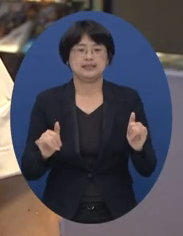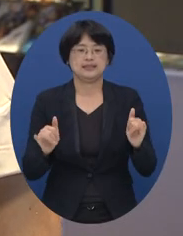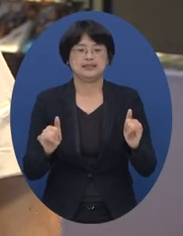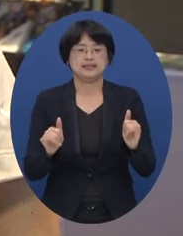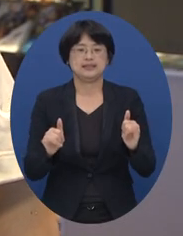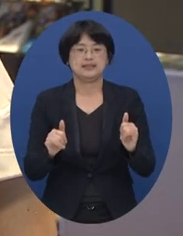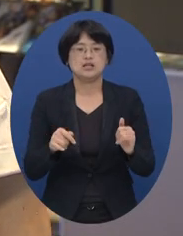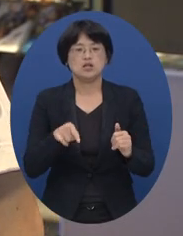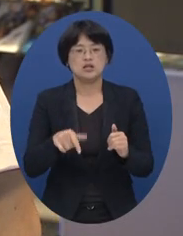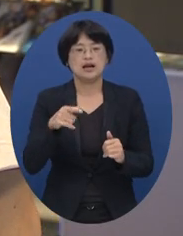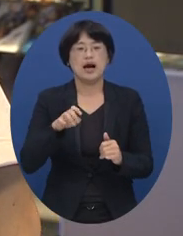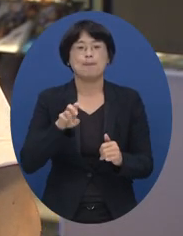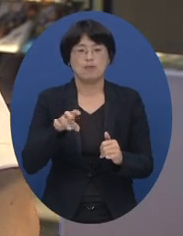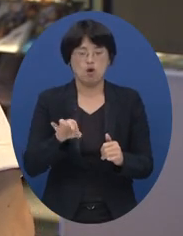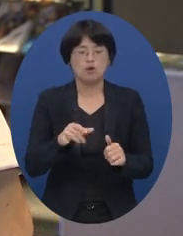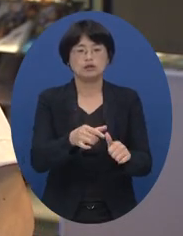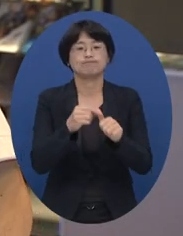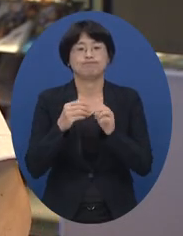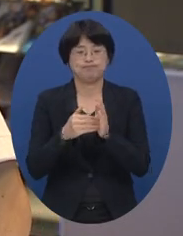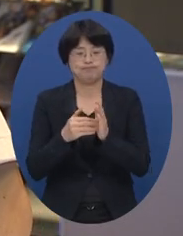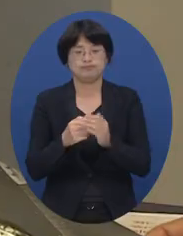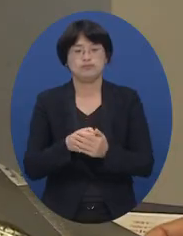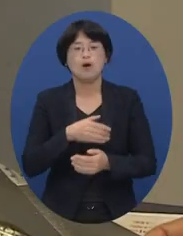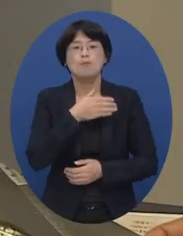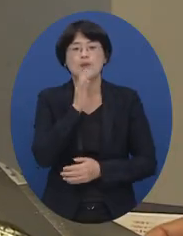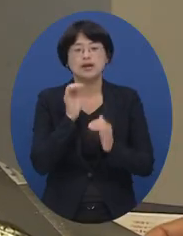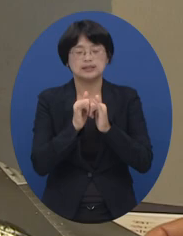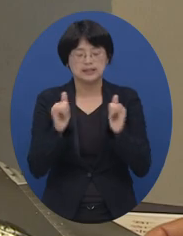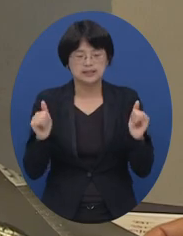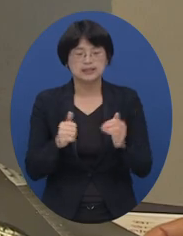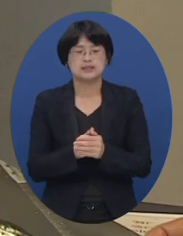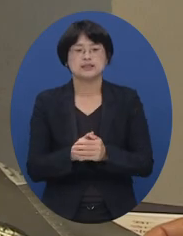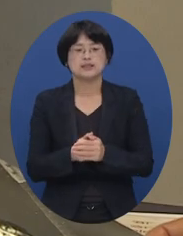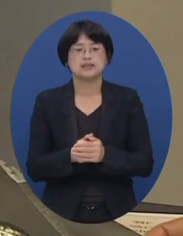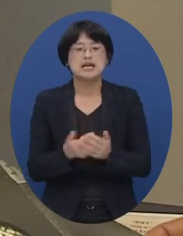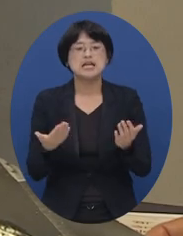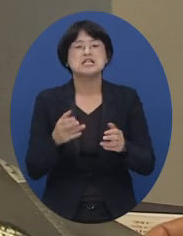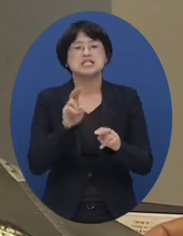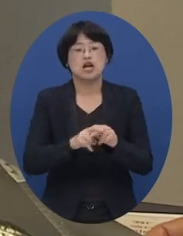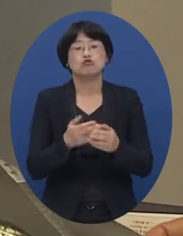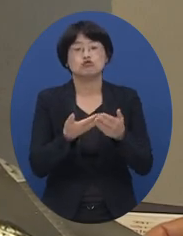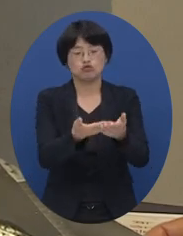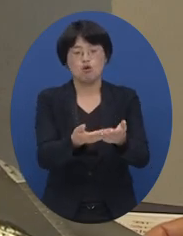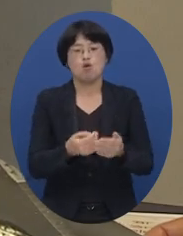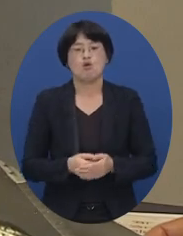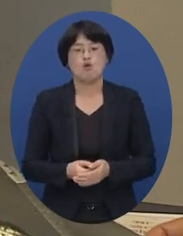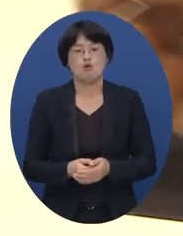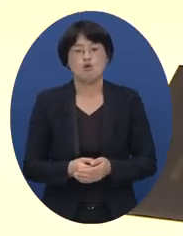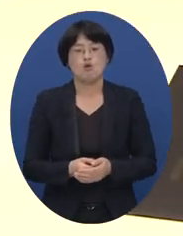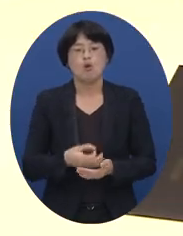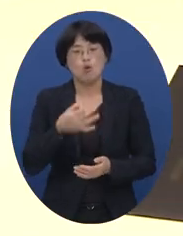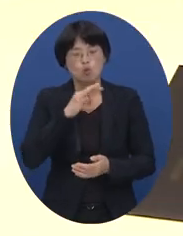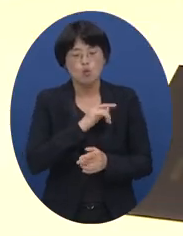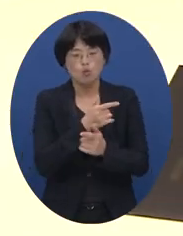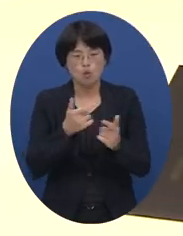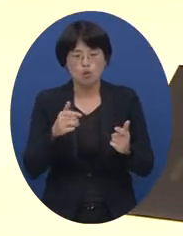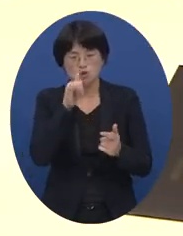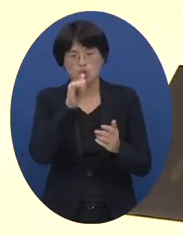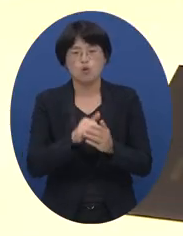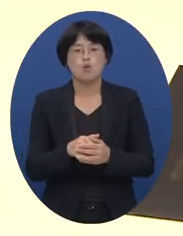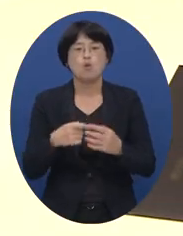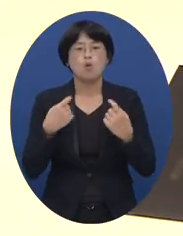것. 어르신들이 여행 도우미로 일하면서 제2의 인생을 찾는 건 물론 관광 활성화에도 도움된다는 점이 눈에